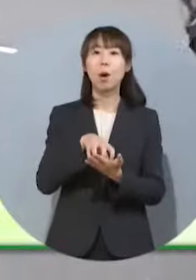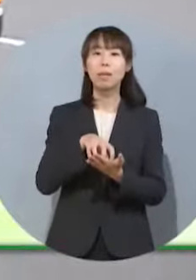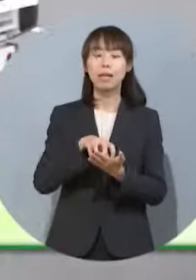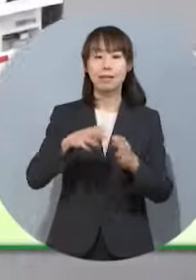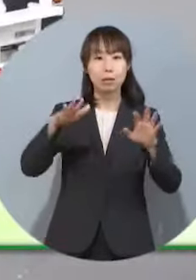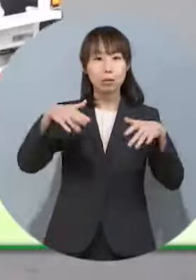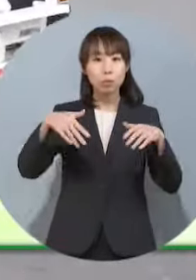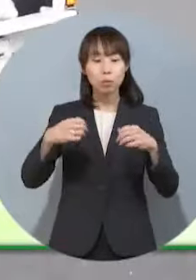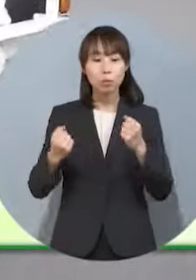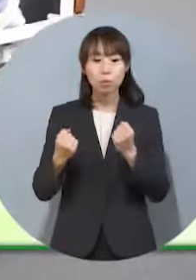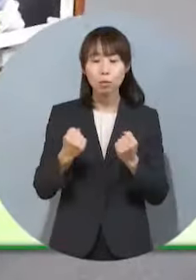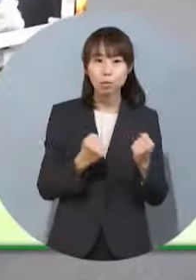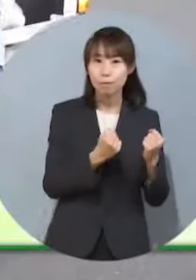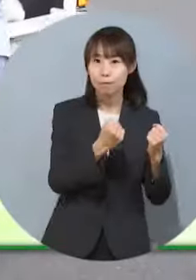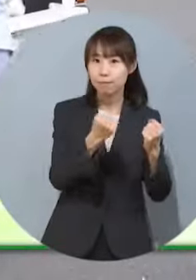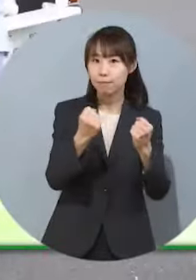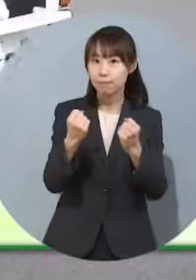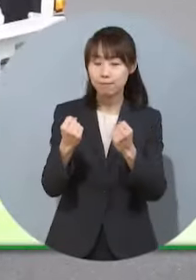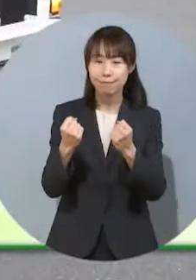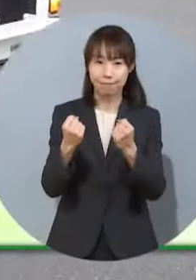を収集します。